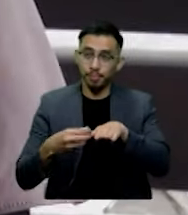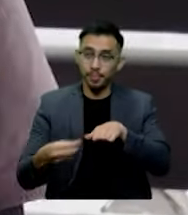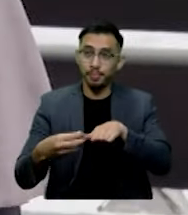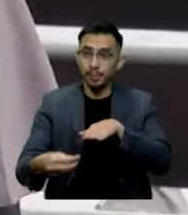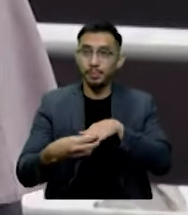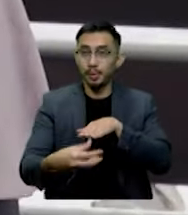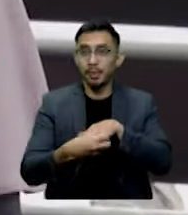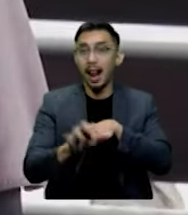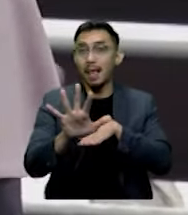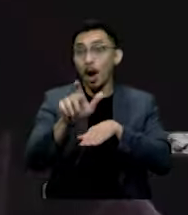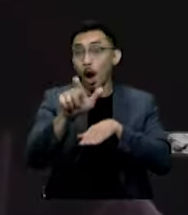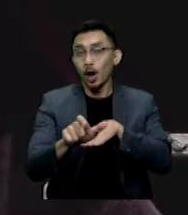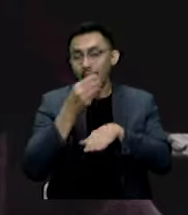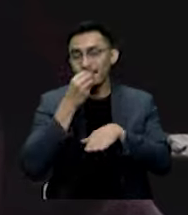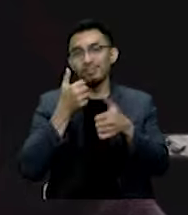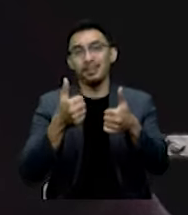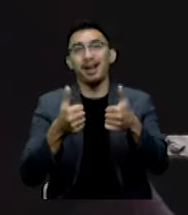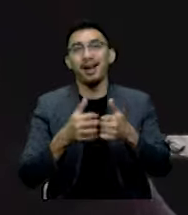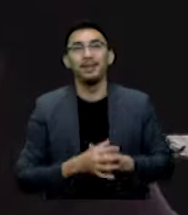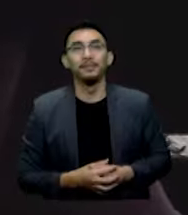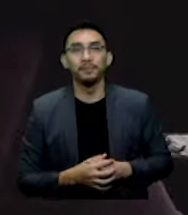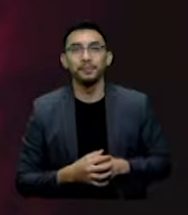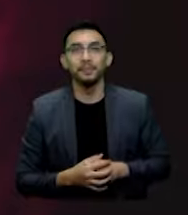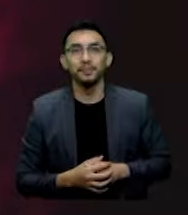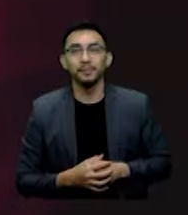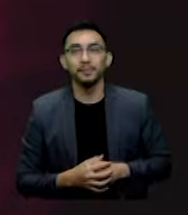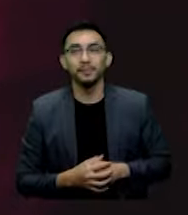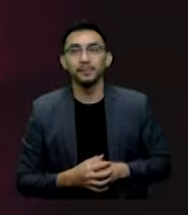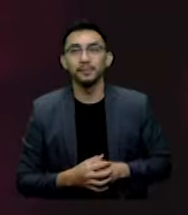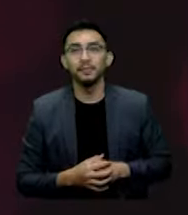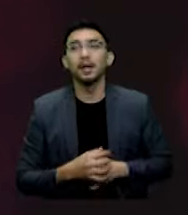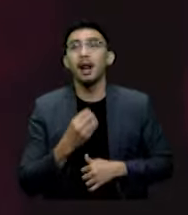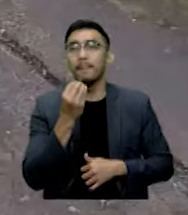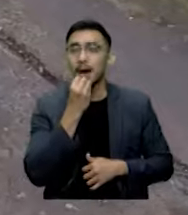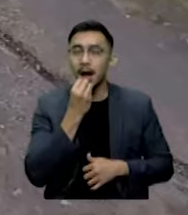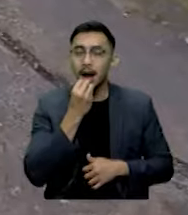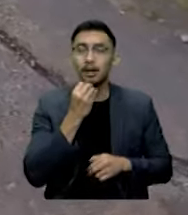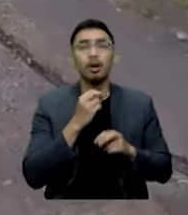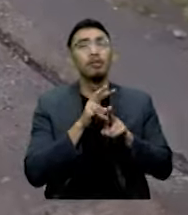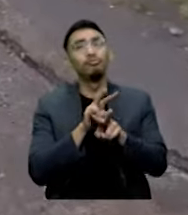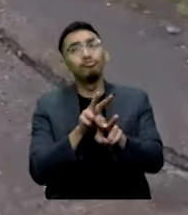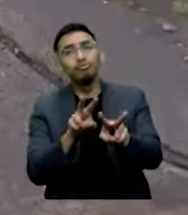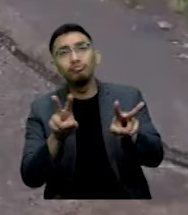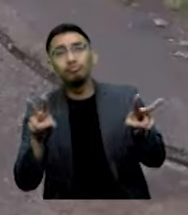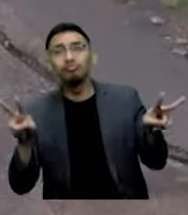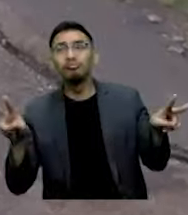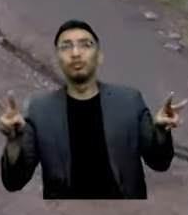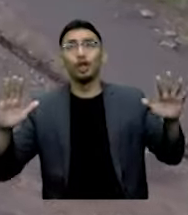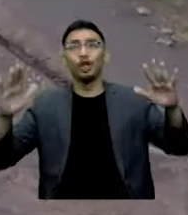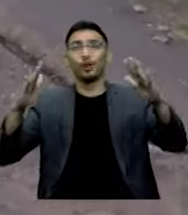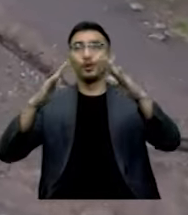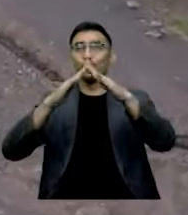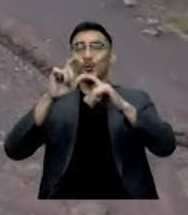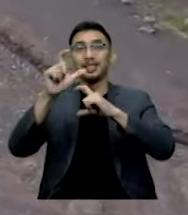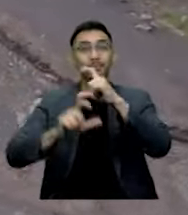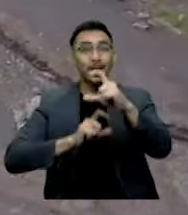Anda bisa menyantap ayam kampung asap kuah kare pedas sambil menikmati pemandangan indah kaki Gunung Semeru.